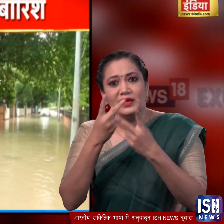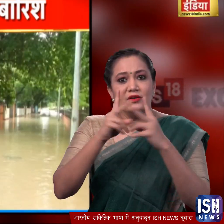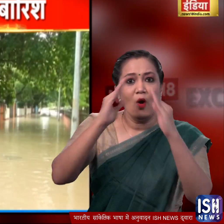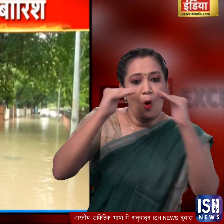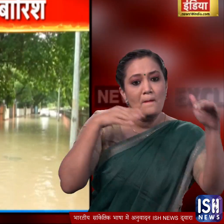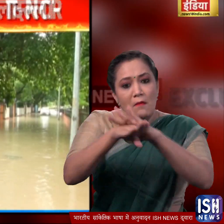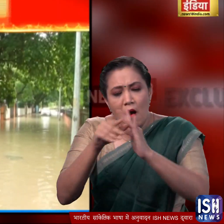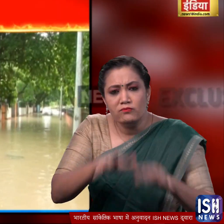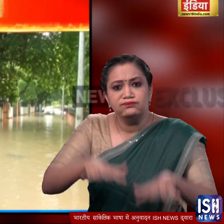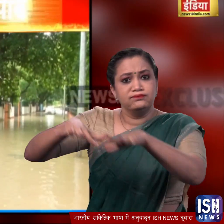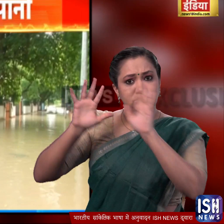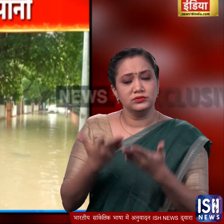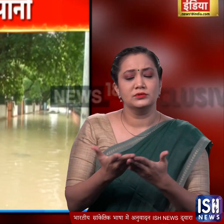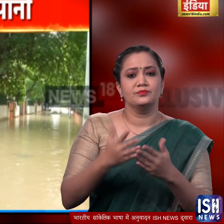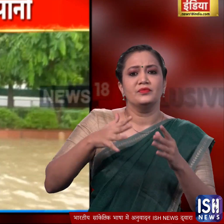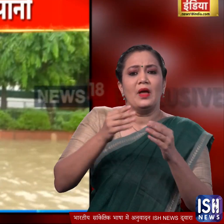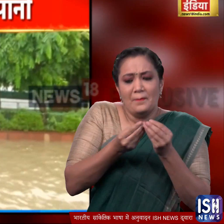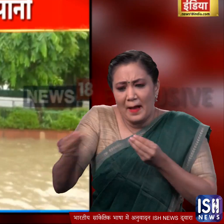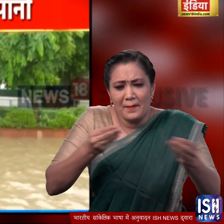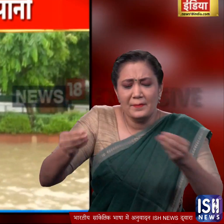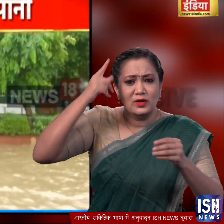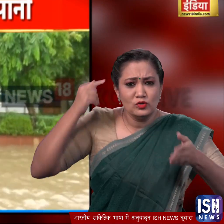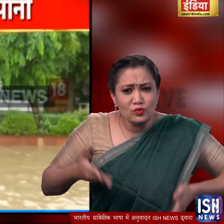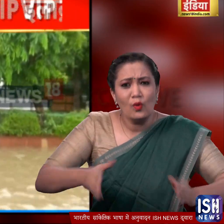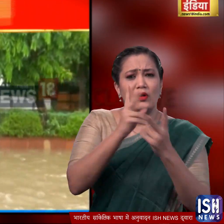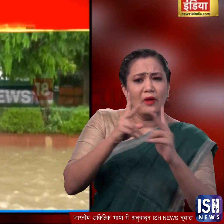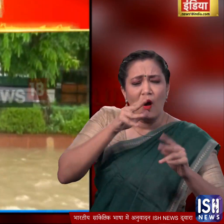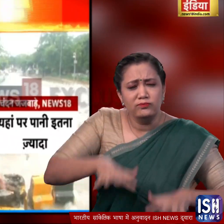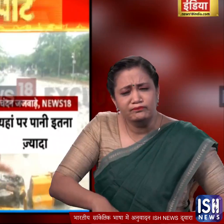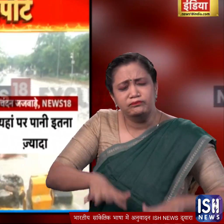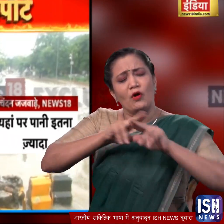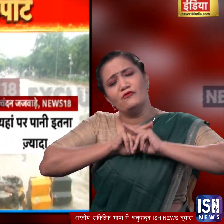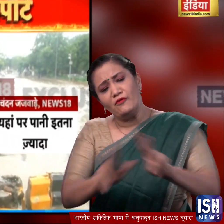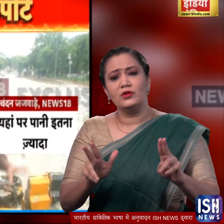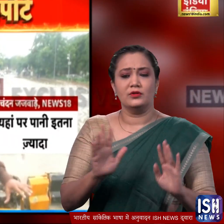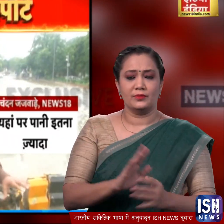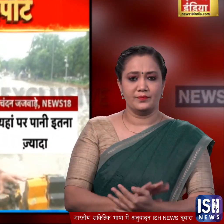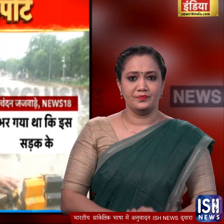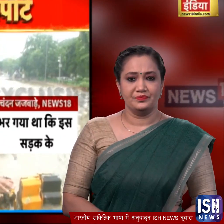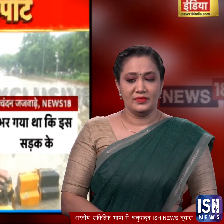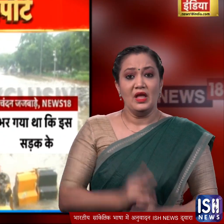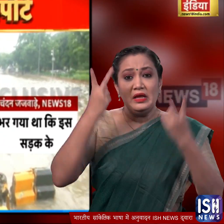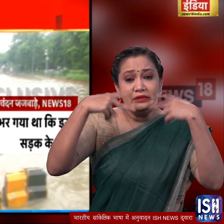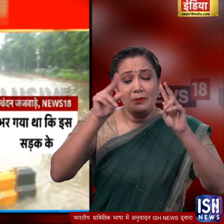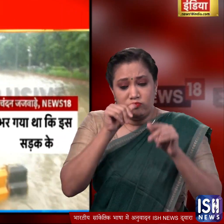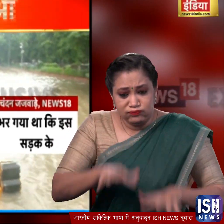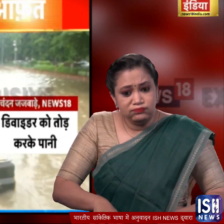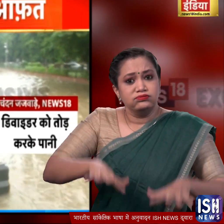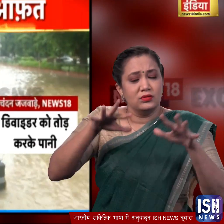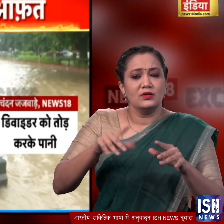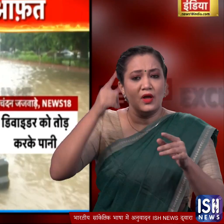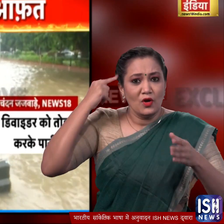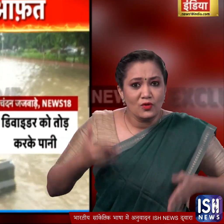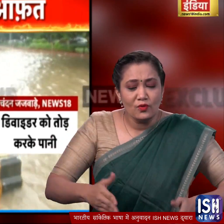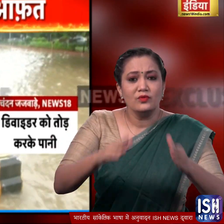पाए। इस इलाके के आसपास के तमाम रास्ते पानी से लबालब भरे नजर आए। यहाँ पर पानी इतना ज्यादा भर गया था कि इस सड़क को